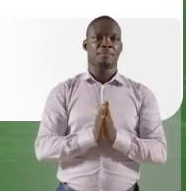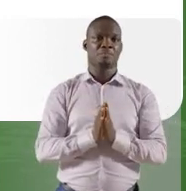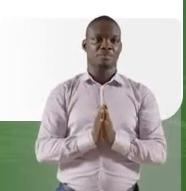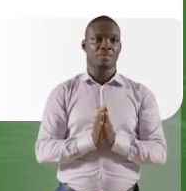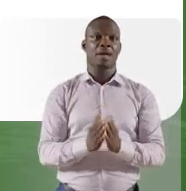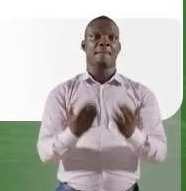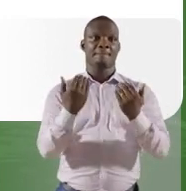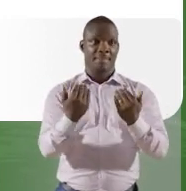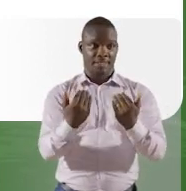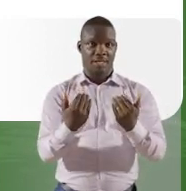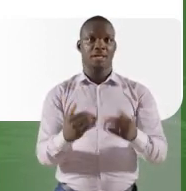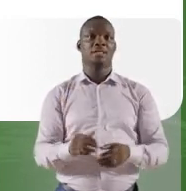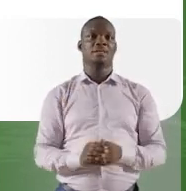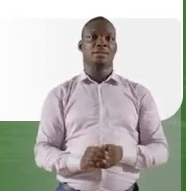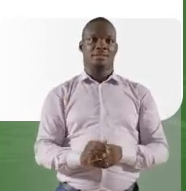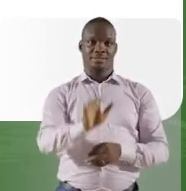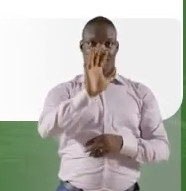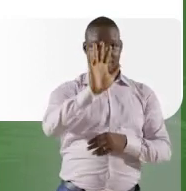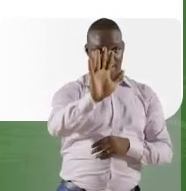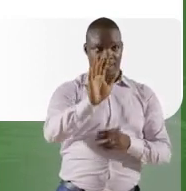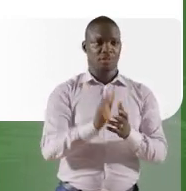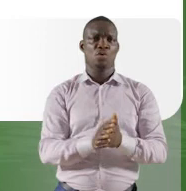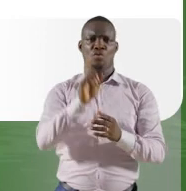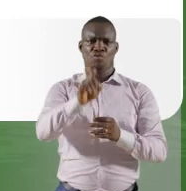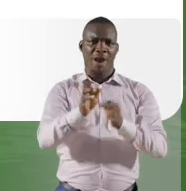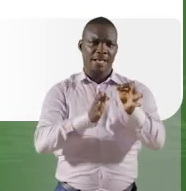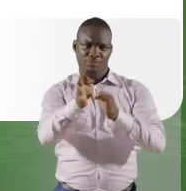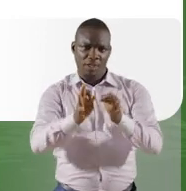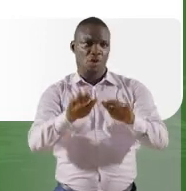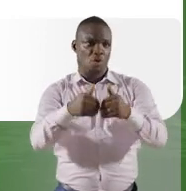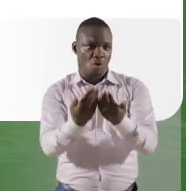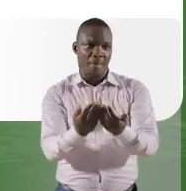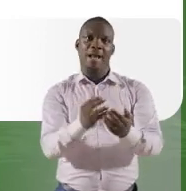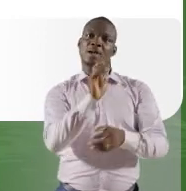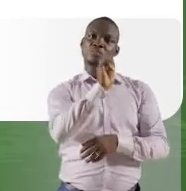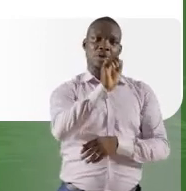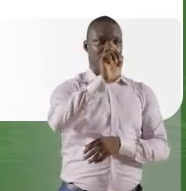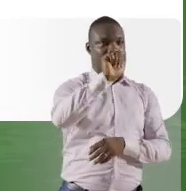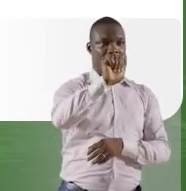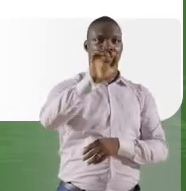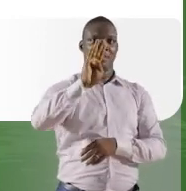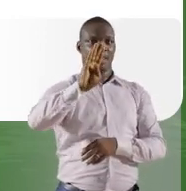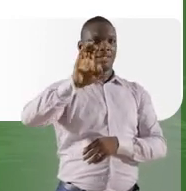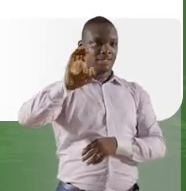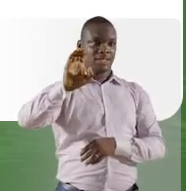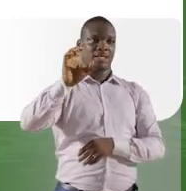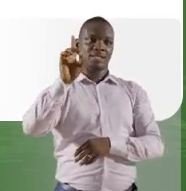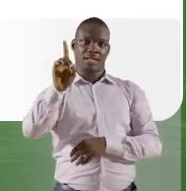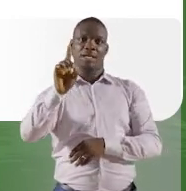La question 5 justifie que les points A, B, C et D sont